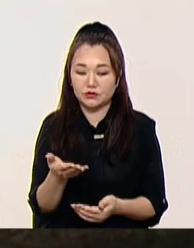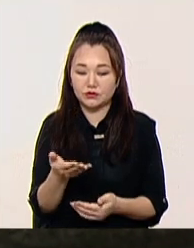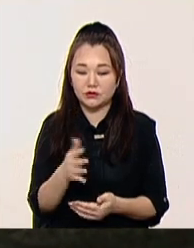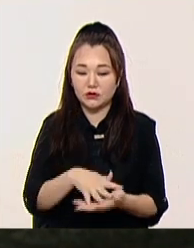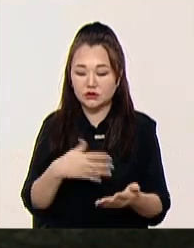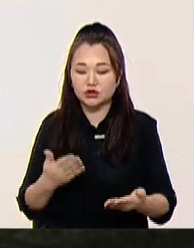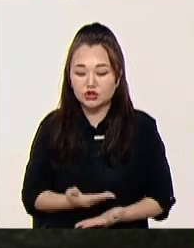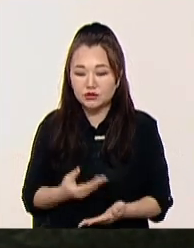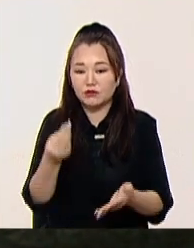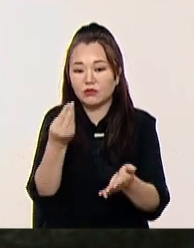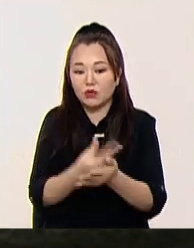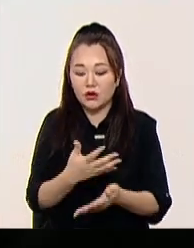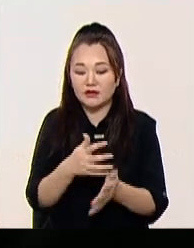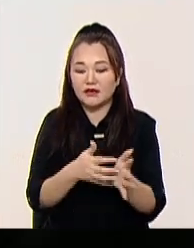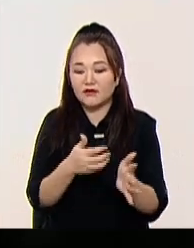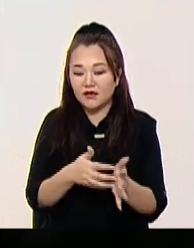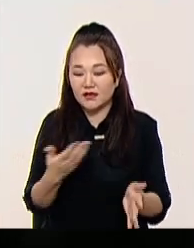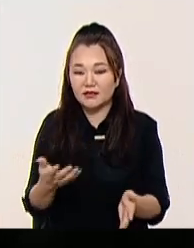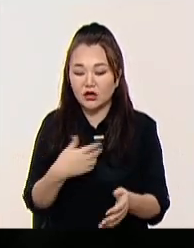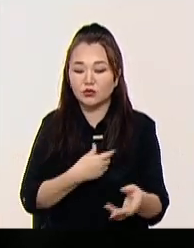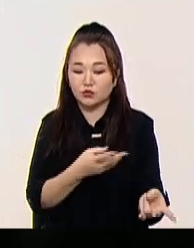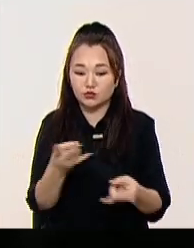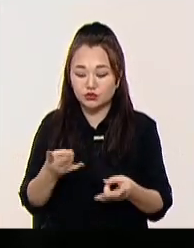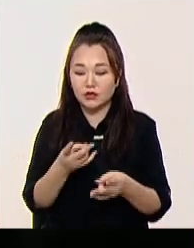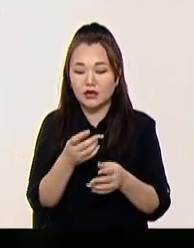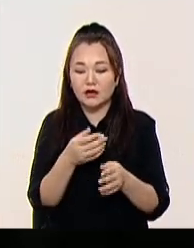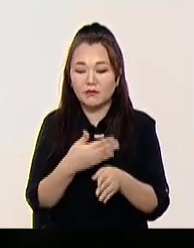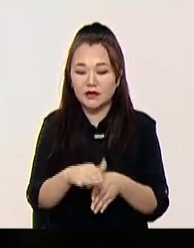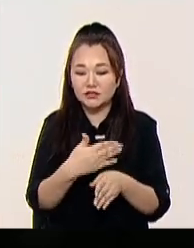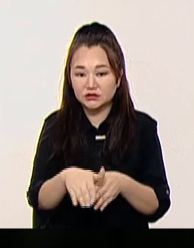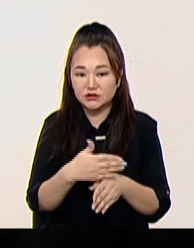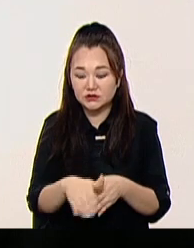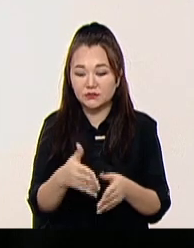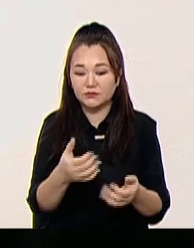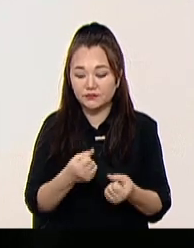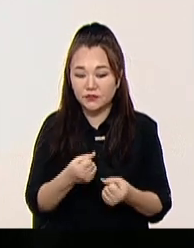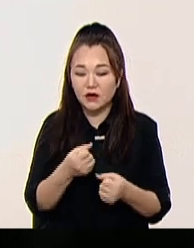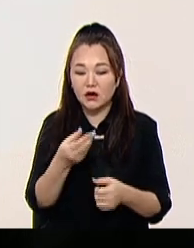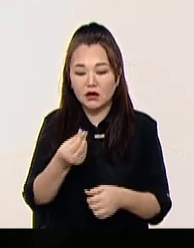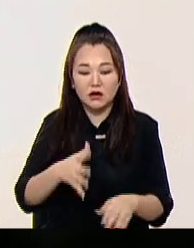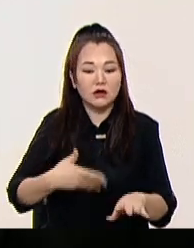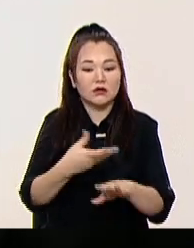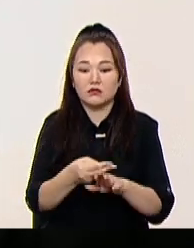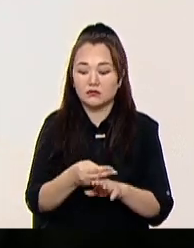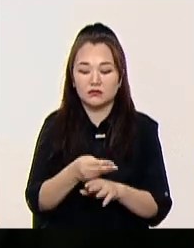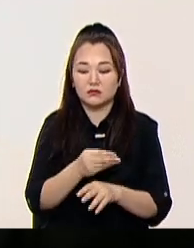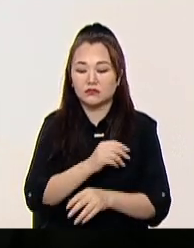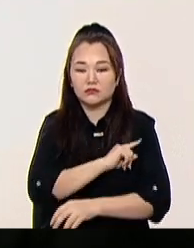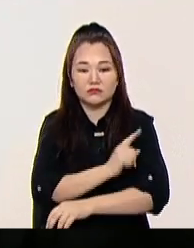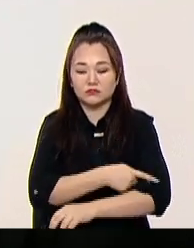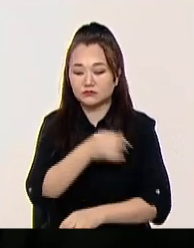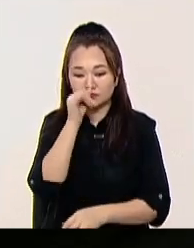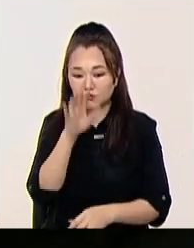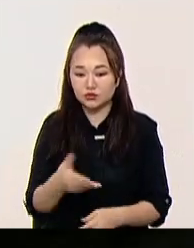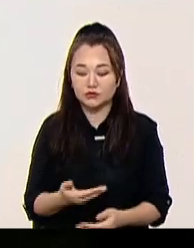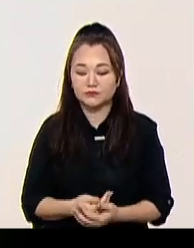өмір қымбаттаған соң жетпейді. Қажет нәрсемізді бөліп-бөліп аламыз. Былай қолма-қол алуға? Қолма-қол алуға жағдай келмейді